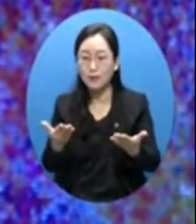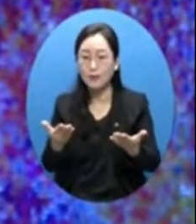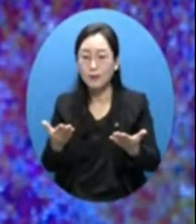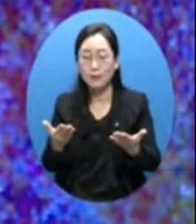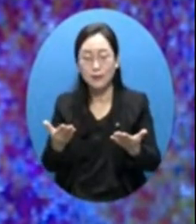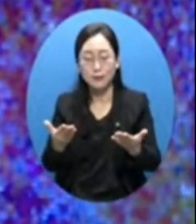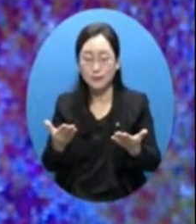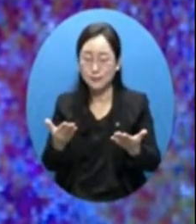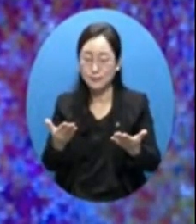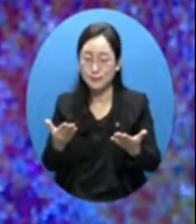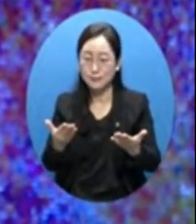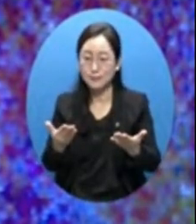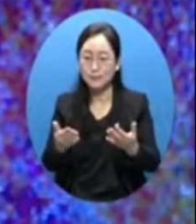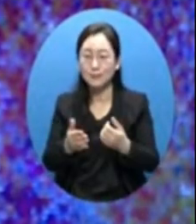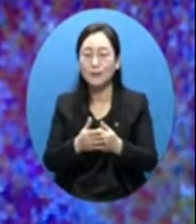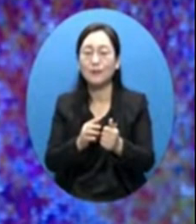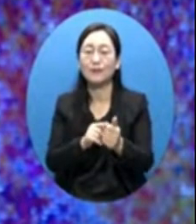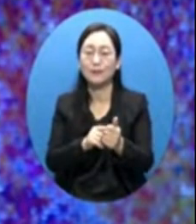그래서